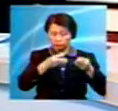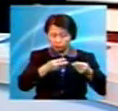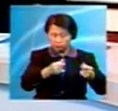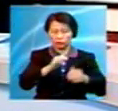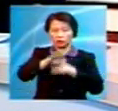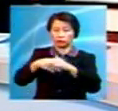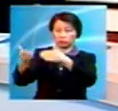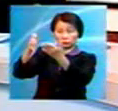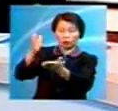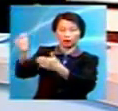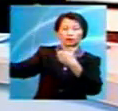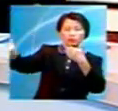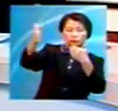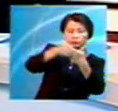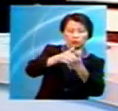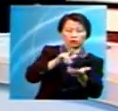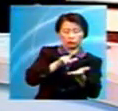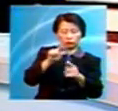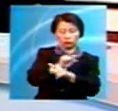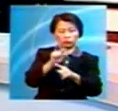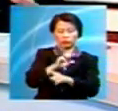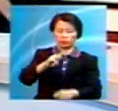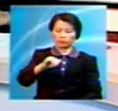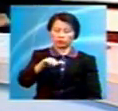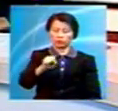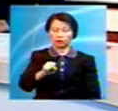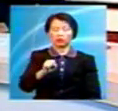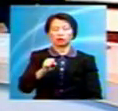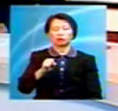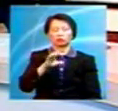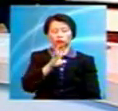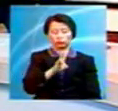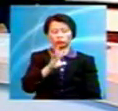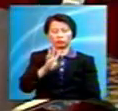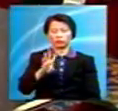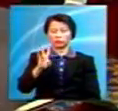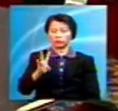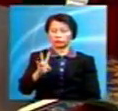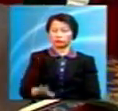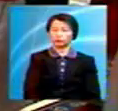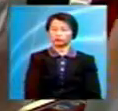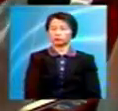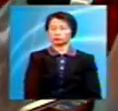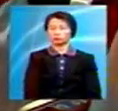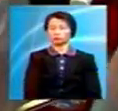Kesemua jenazah akan dibawa pulang menggunakan pesawat khas MAS Boeing 747.